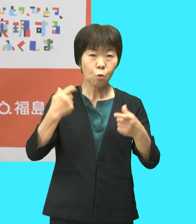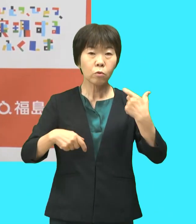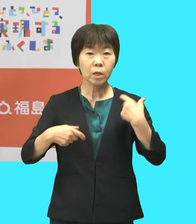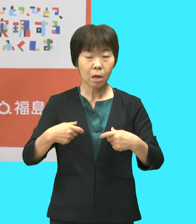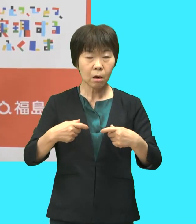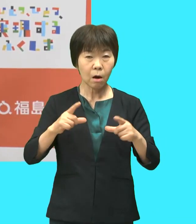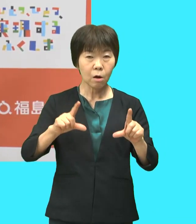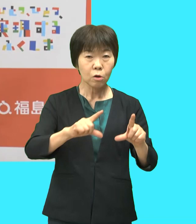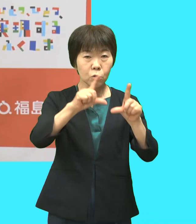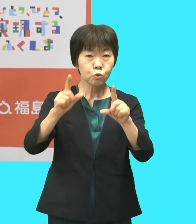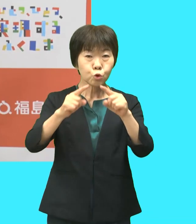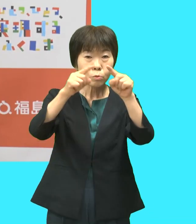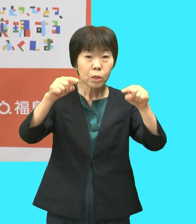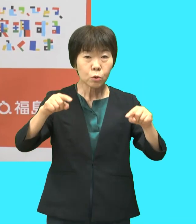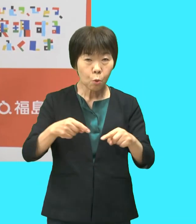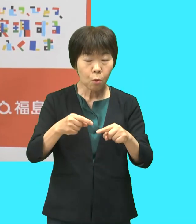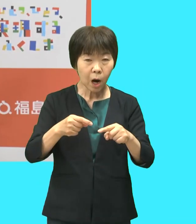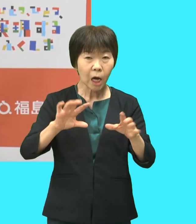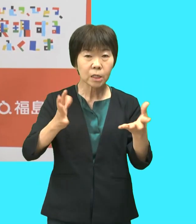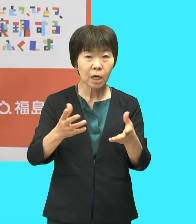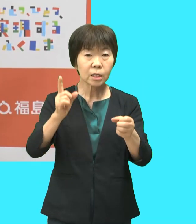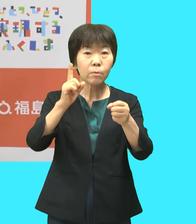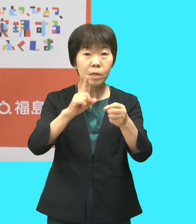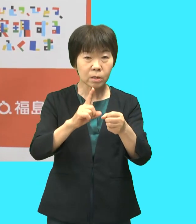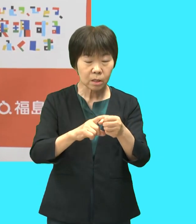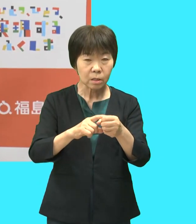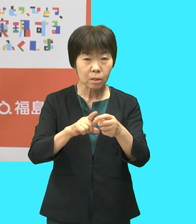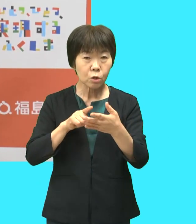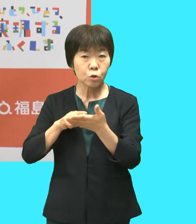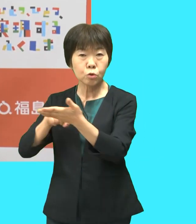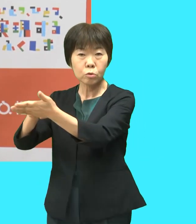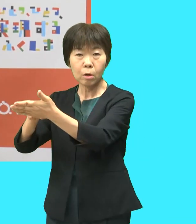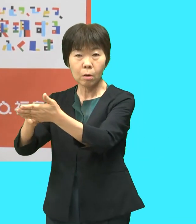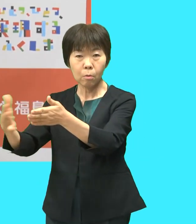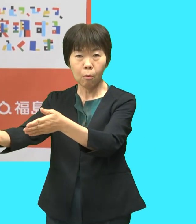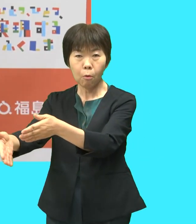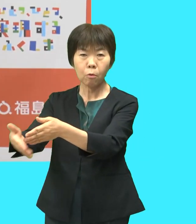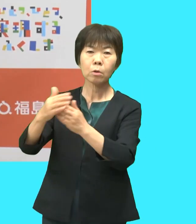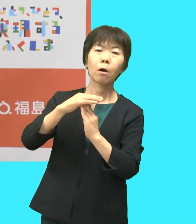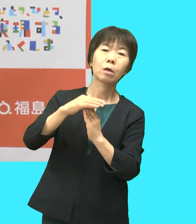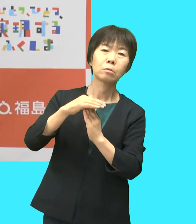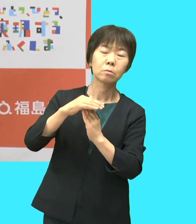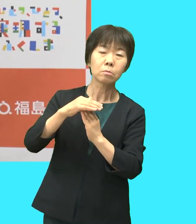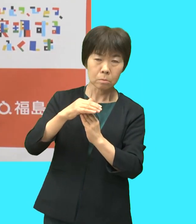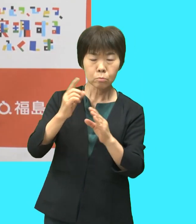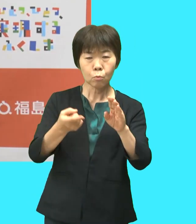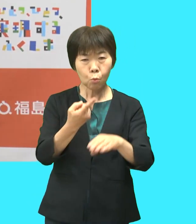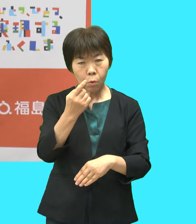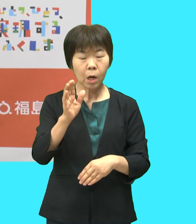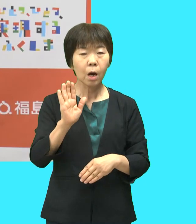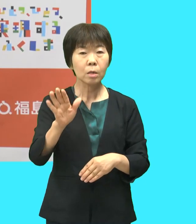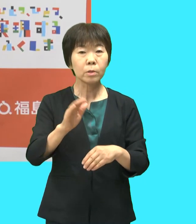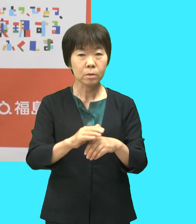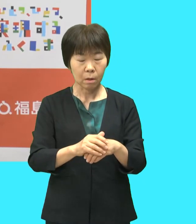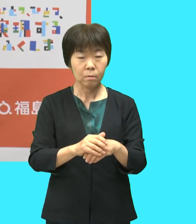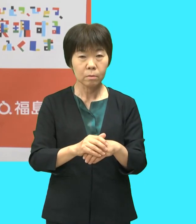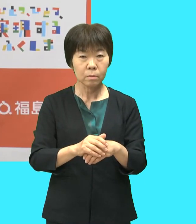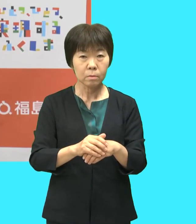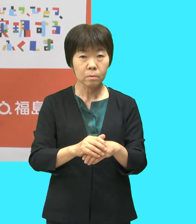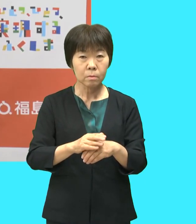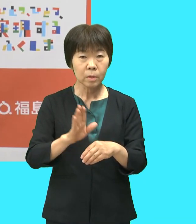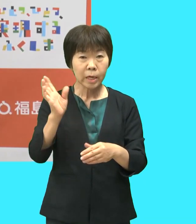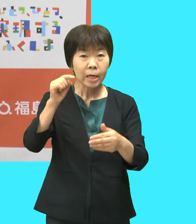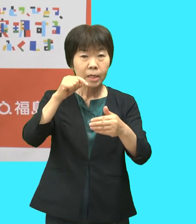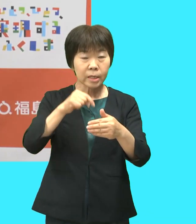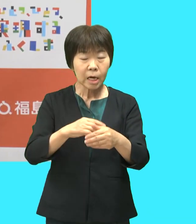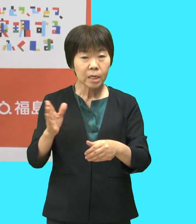が山梨にないことを理由に出願を断られるといった事態が起きています。県内からの